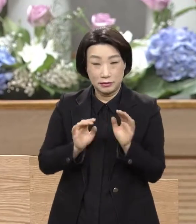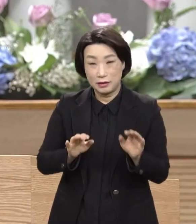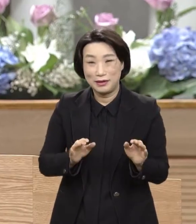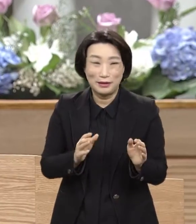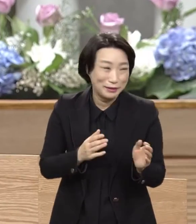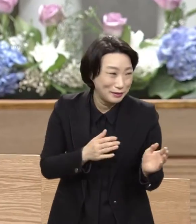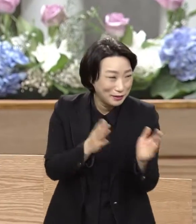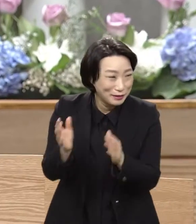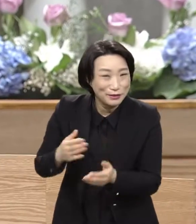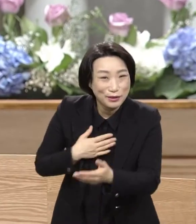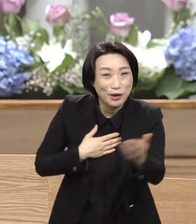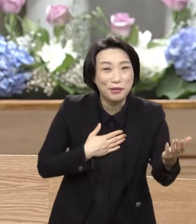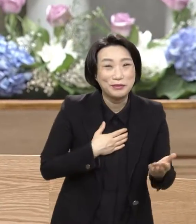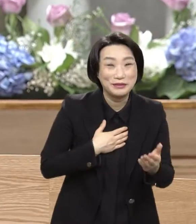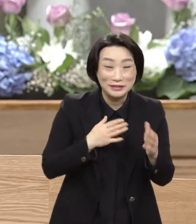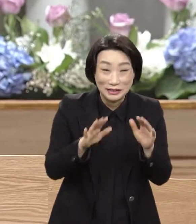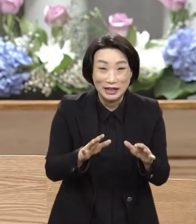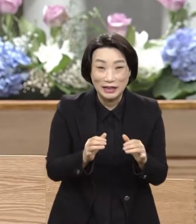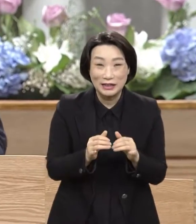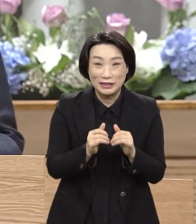여러분, 사람